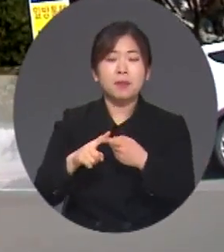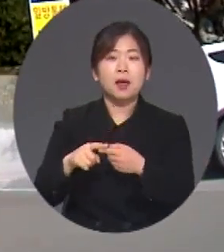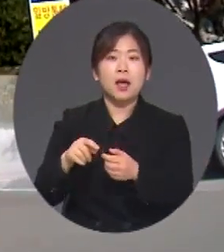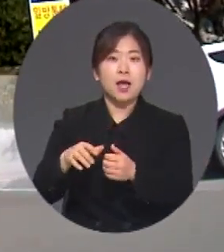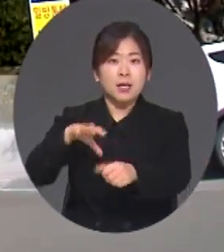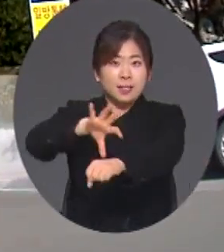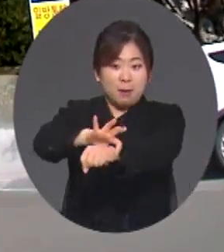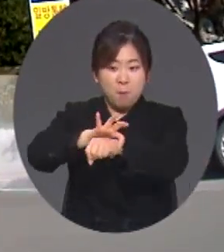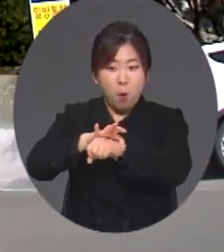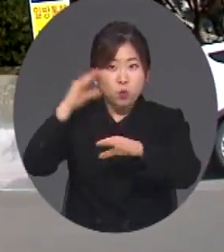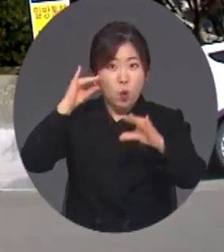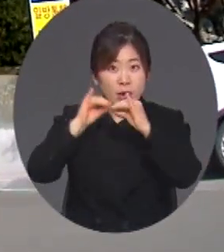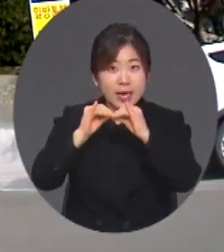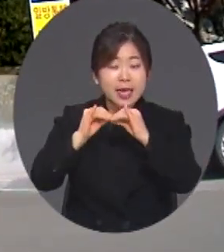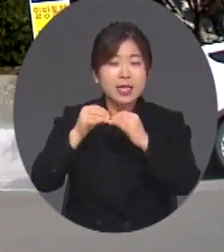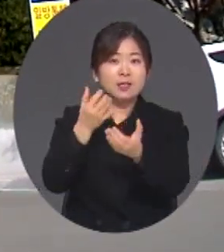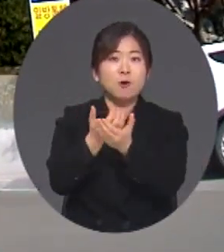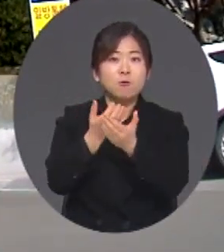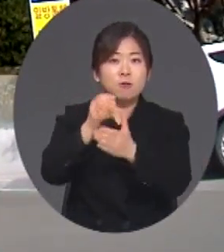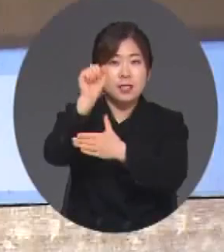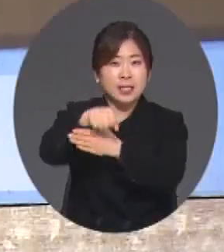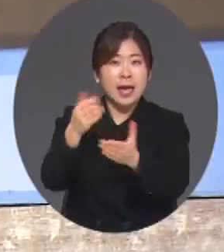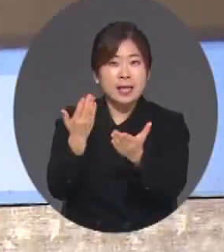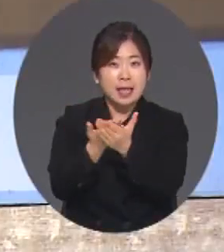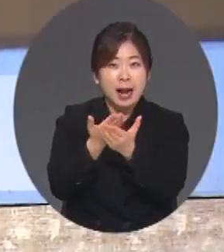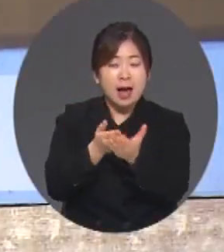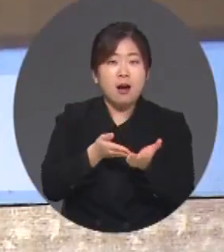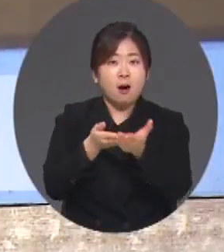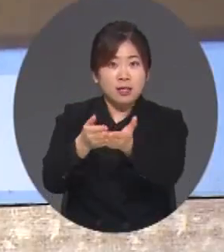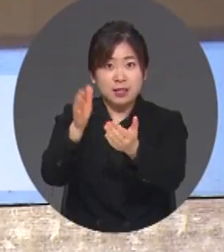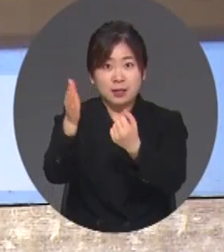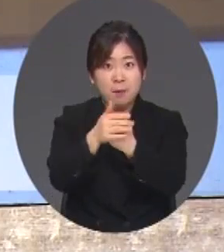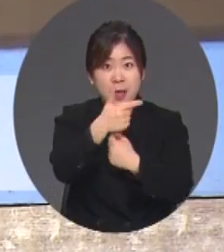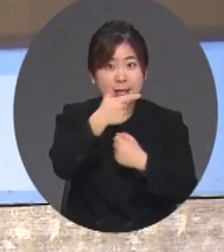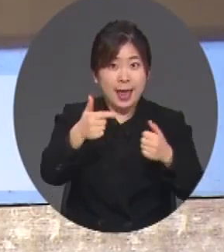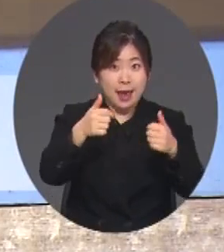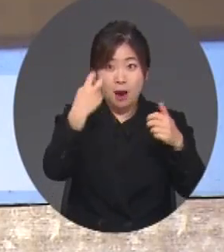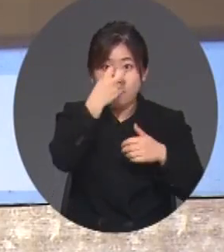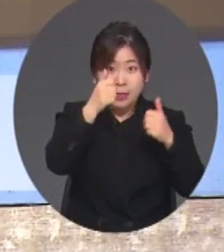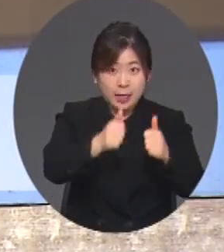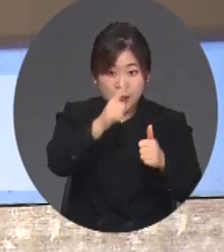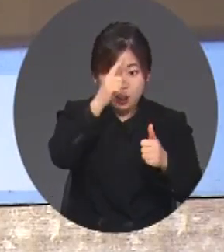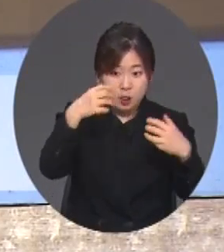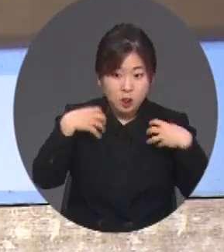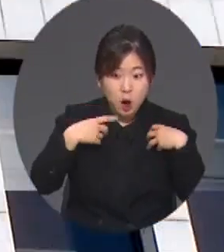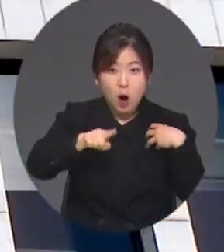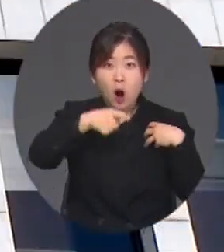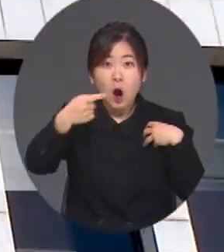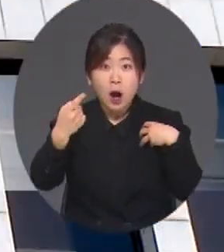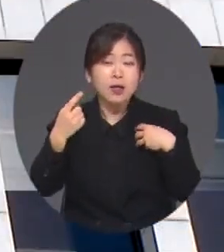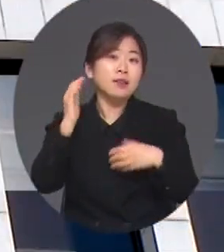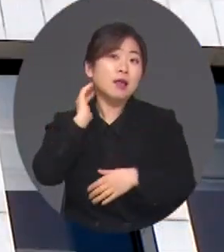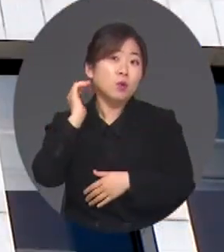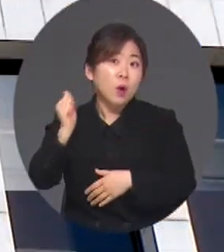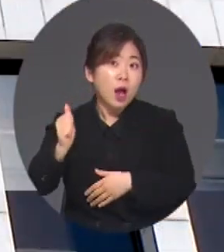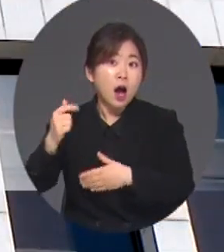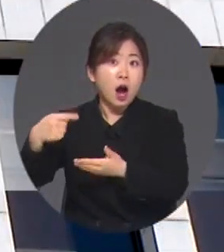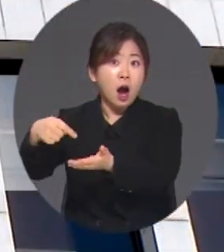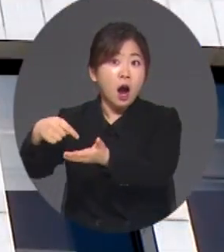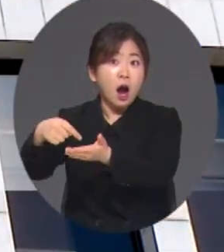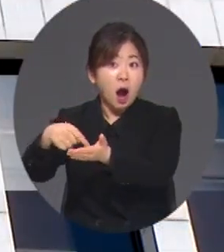대검찰청과 법무부를 거쳐 대통령 재가를 받은 뒤에 국회에 제출되는데 창원지검은이 요구서를